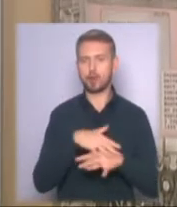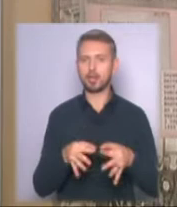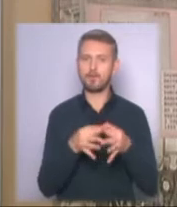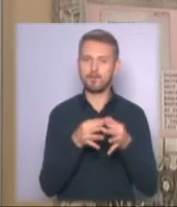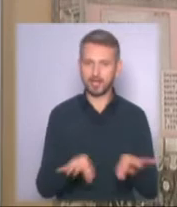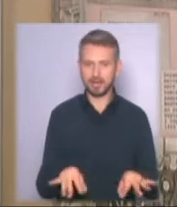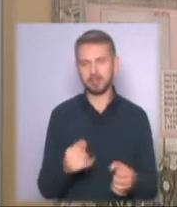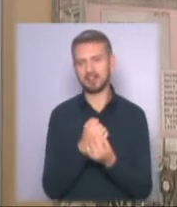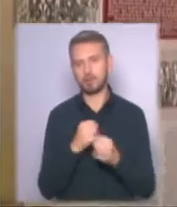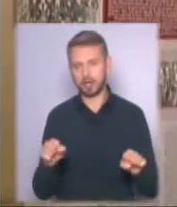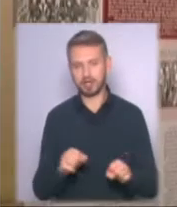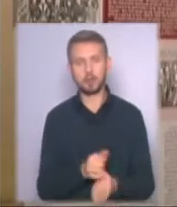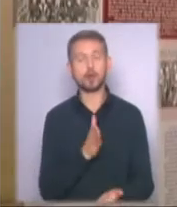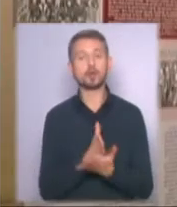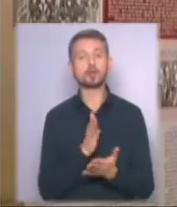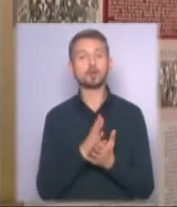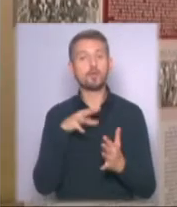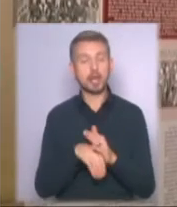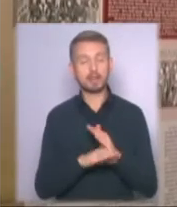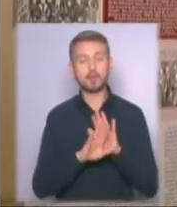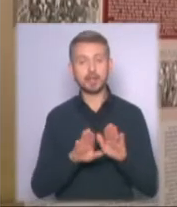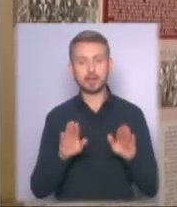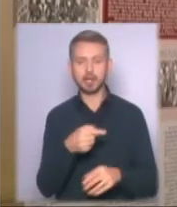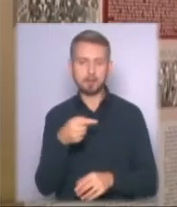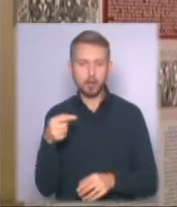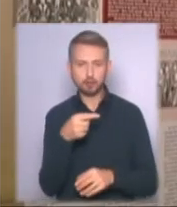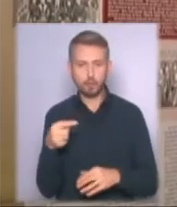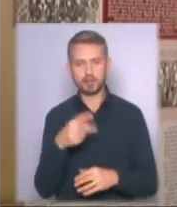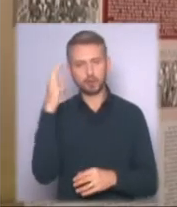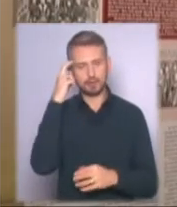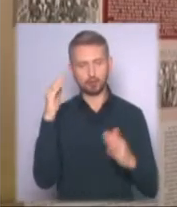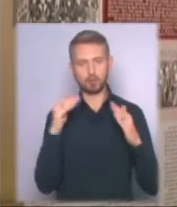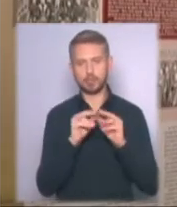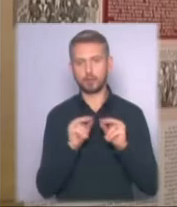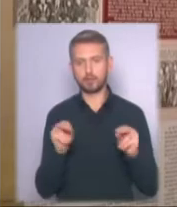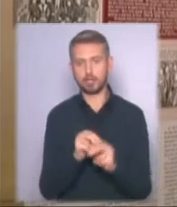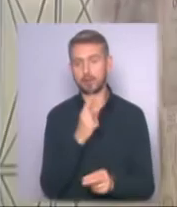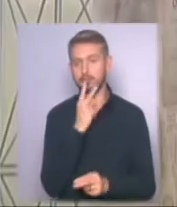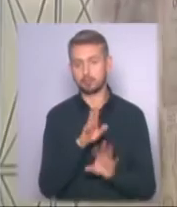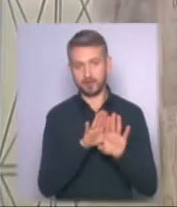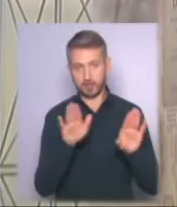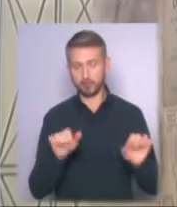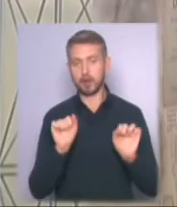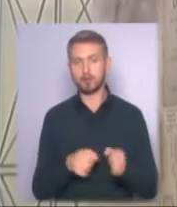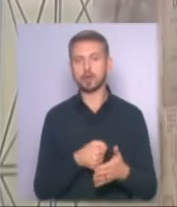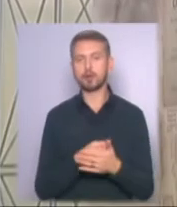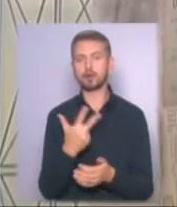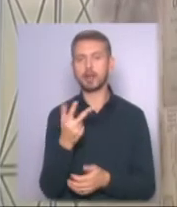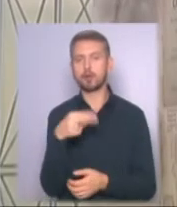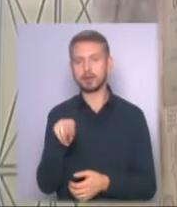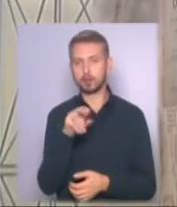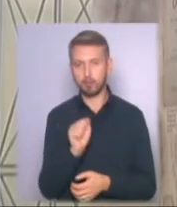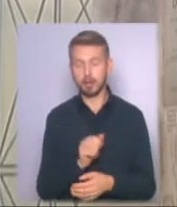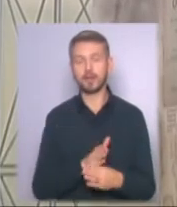свобідним. Розташувалася виставка на першому поверсі київського будинку вчителя. Переглянути експозицію можна до 3 листопада.